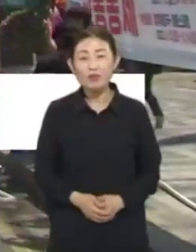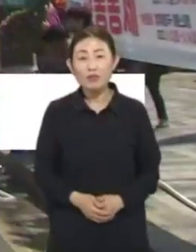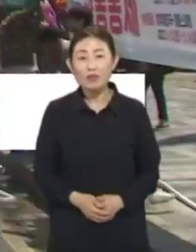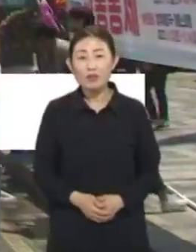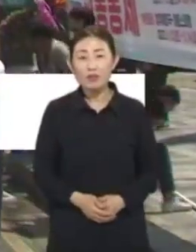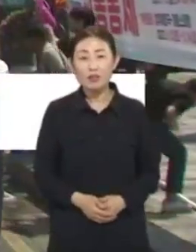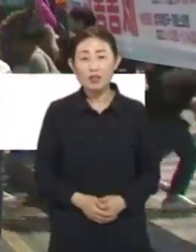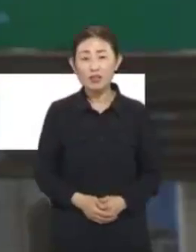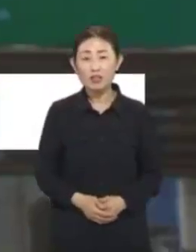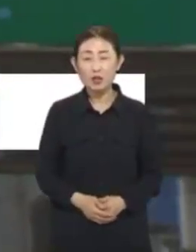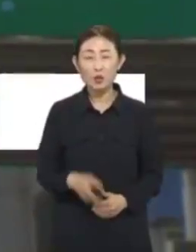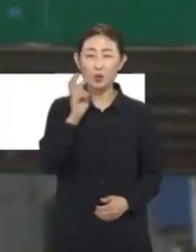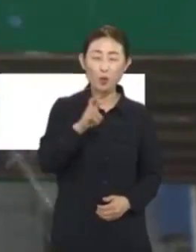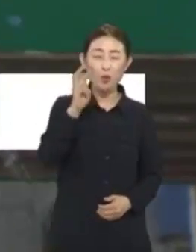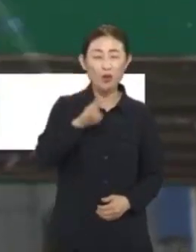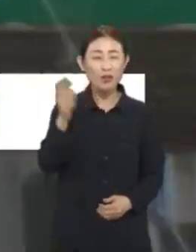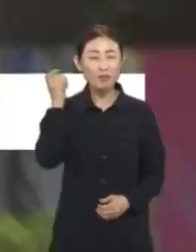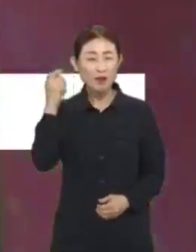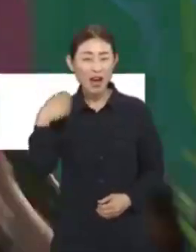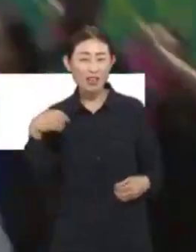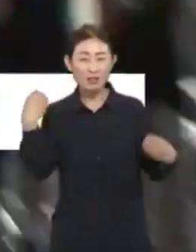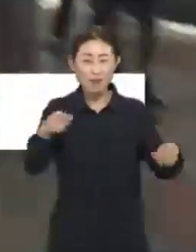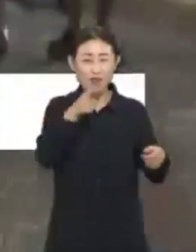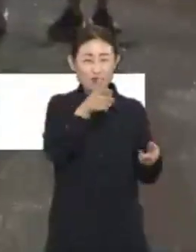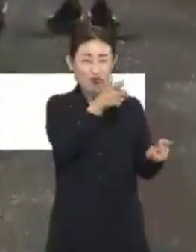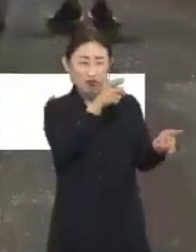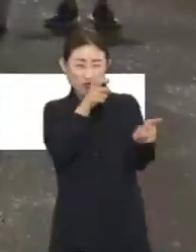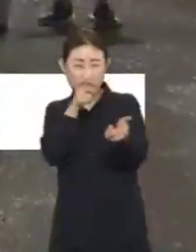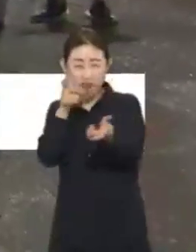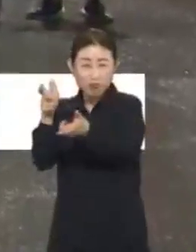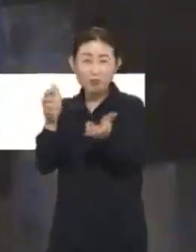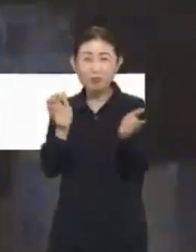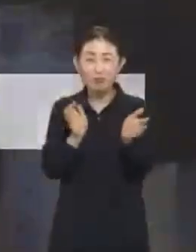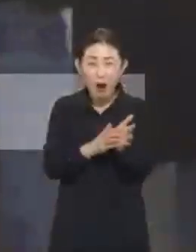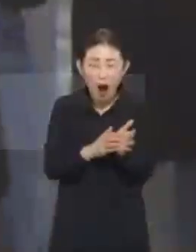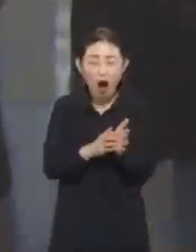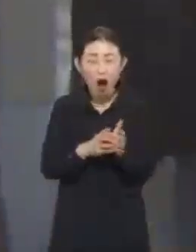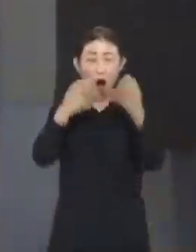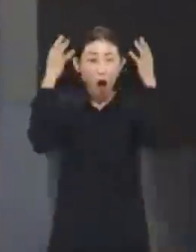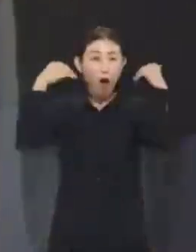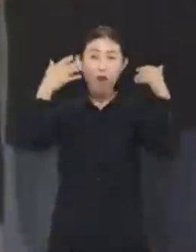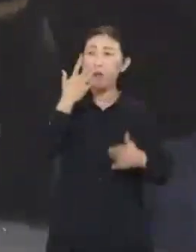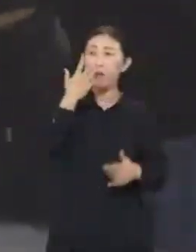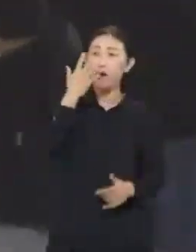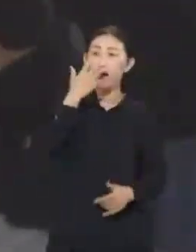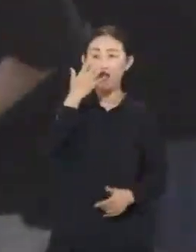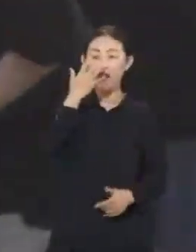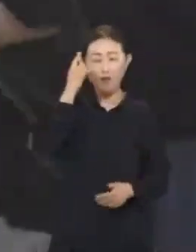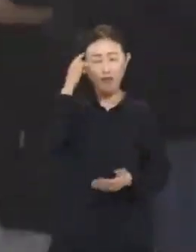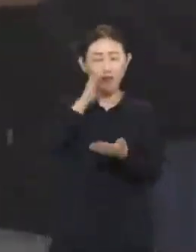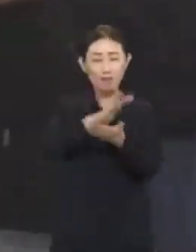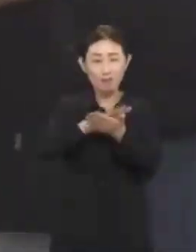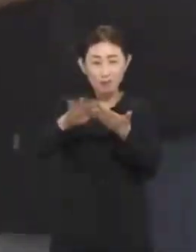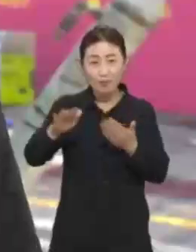쏟아집니다. 흥겨운 음악을 들으며 신나게 물총 싸움을 하다 보면 한낮의 더위도 느낄 겨를이